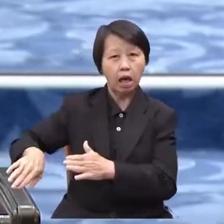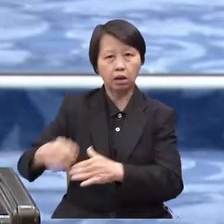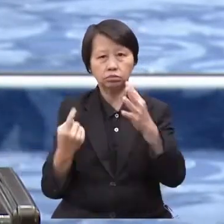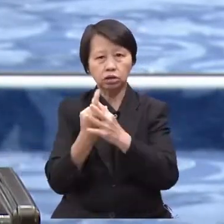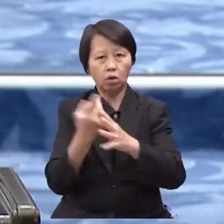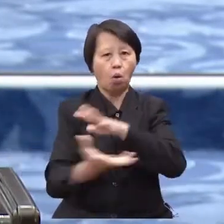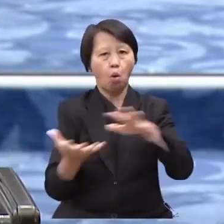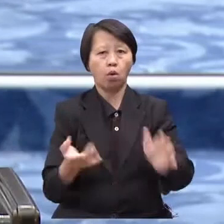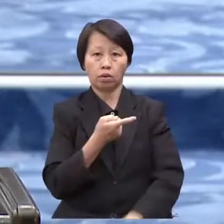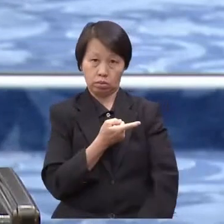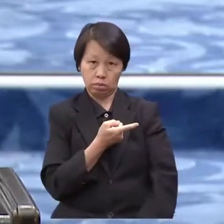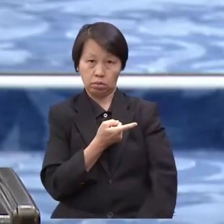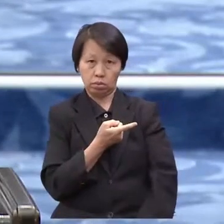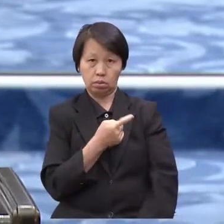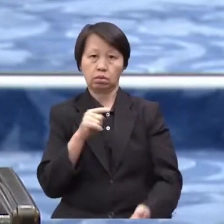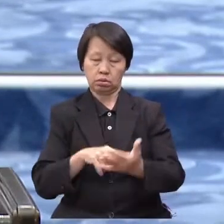timbulkan